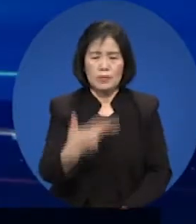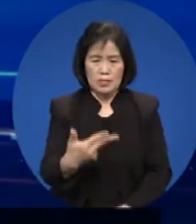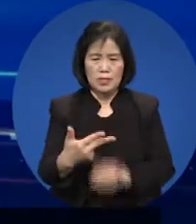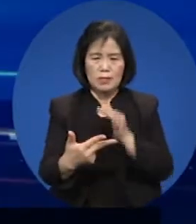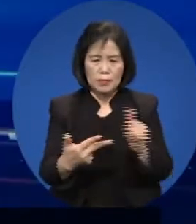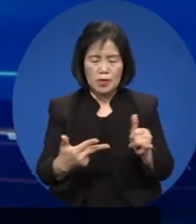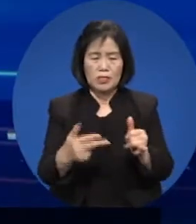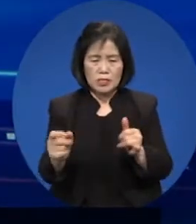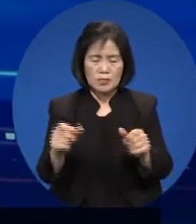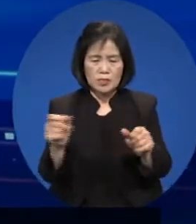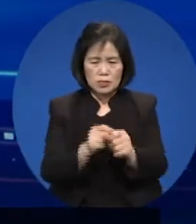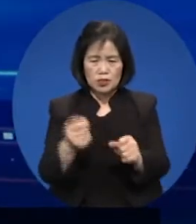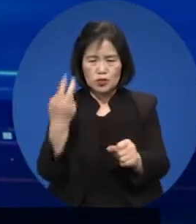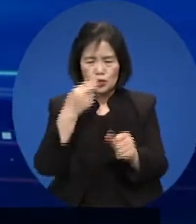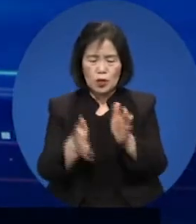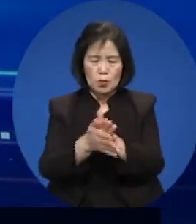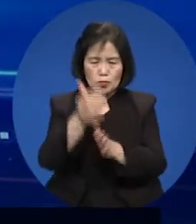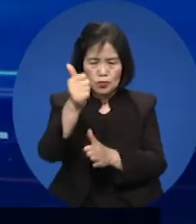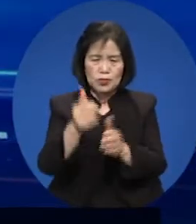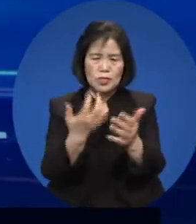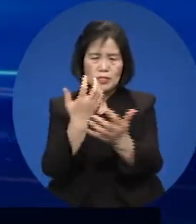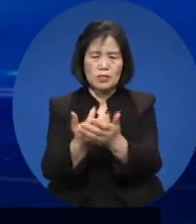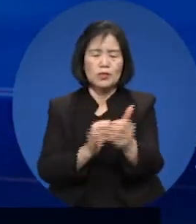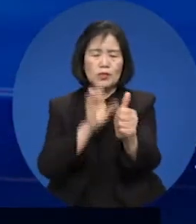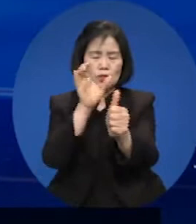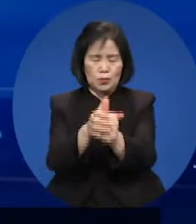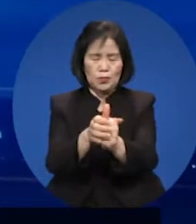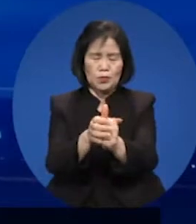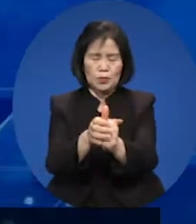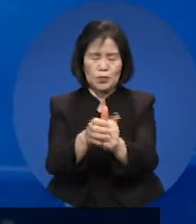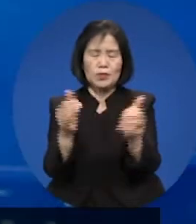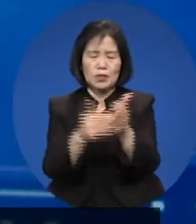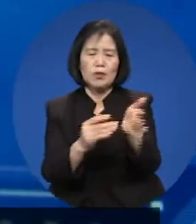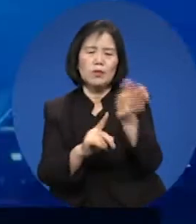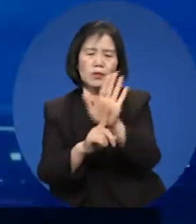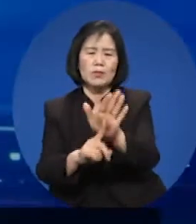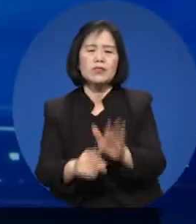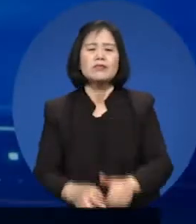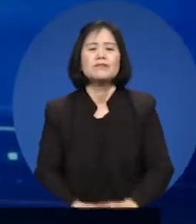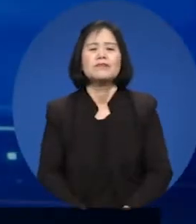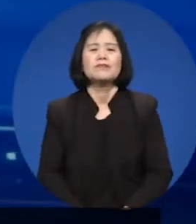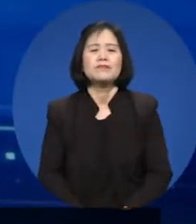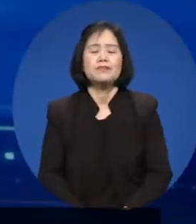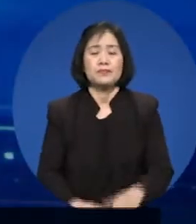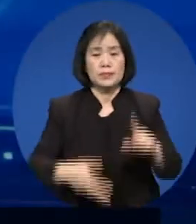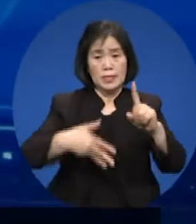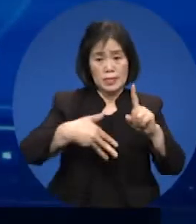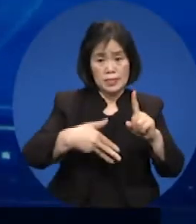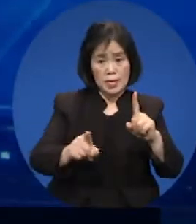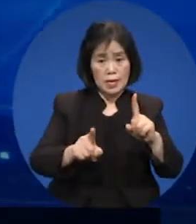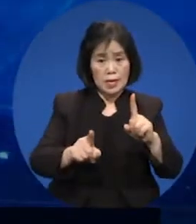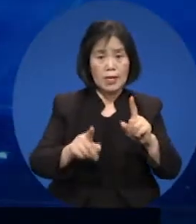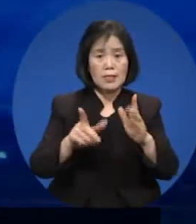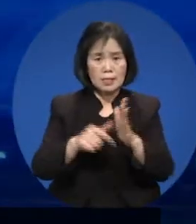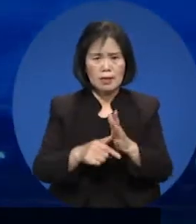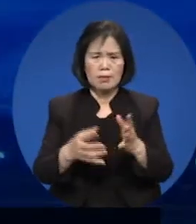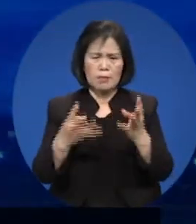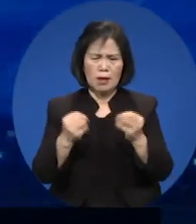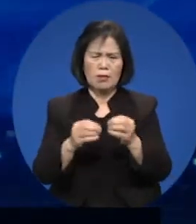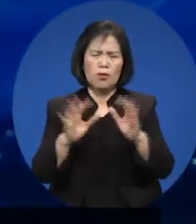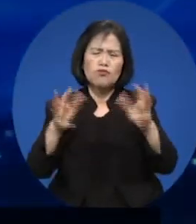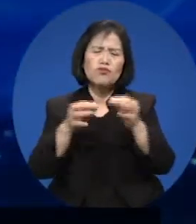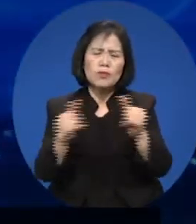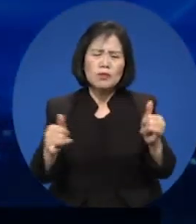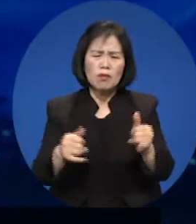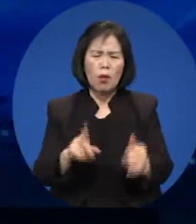특수 보호된 이제 그 자료를 넘겼다 고 합동 조사단은 발표를 했는데 1차때 기억하시기 겠지만 많은 국민들이